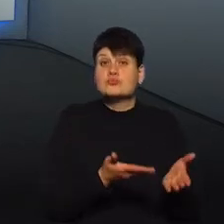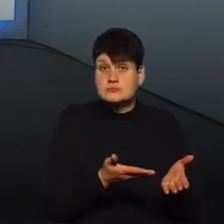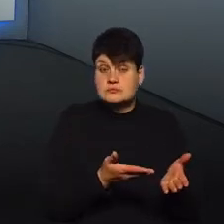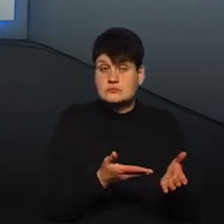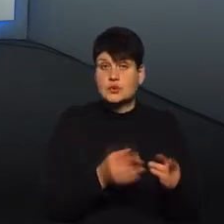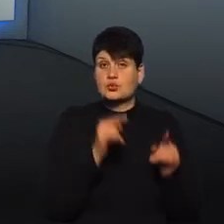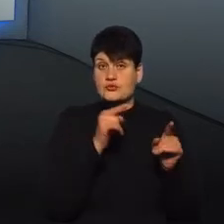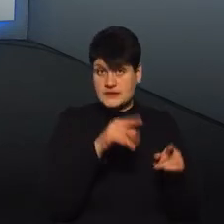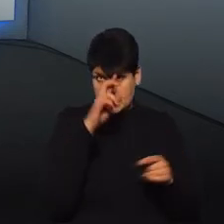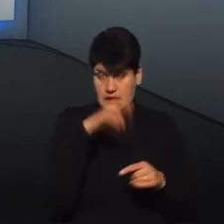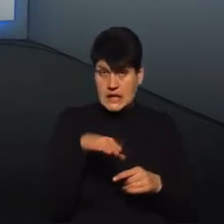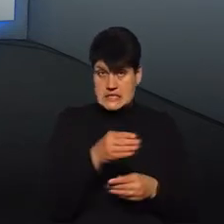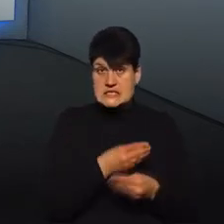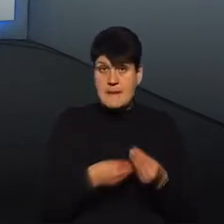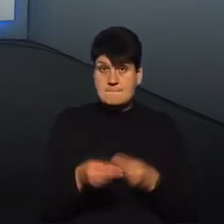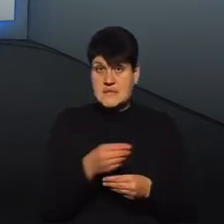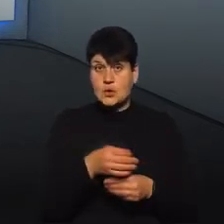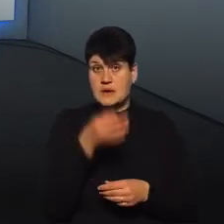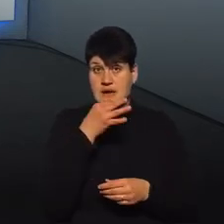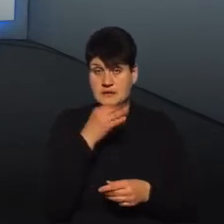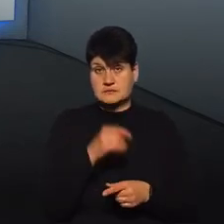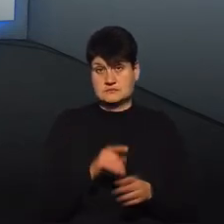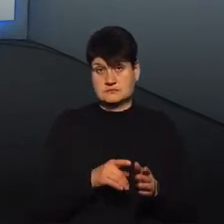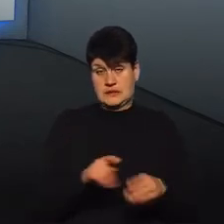за підробку лікарств наступає смертна кара.